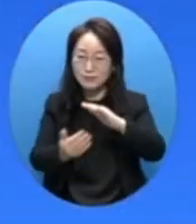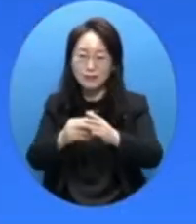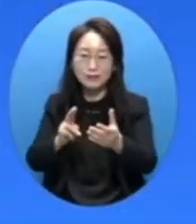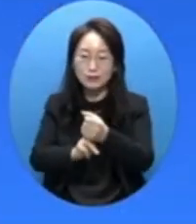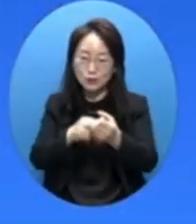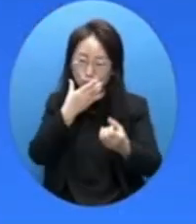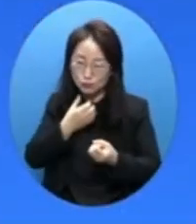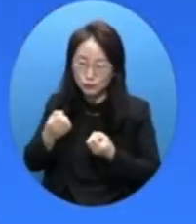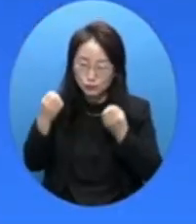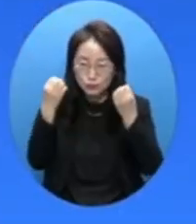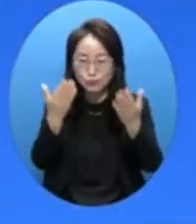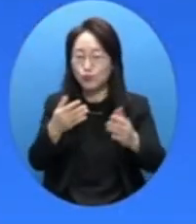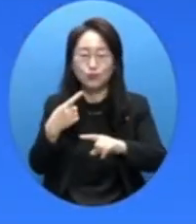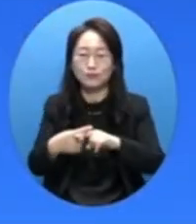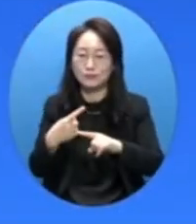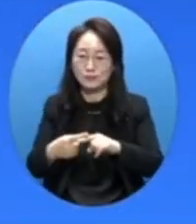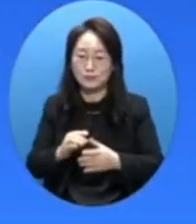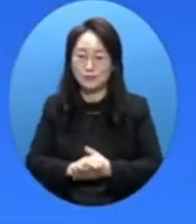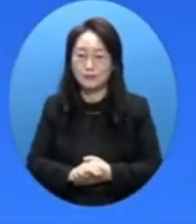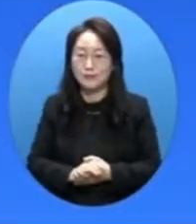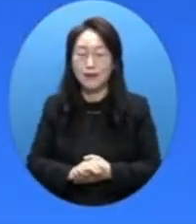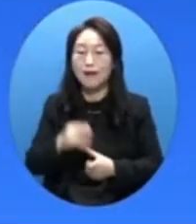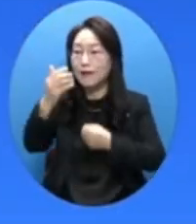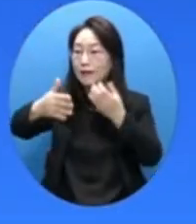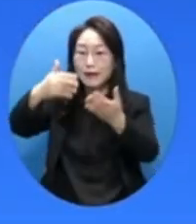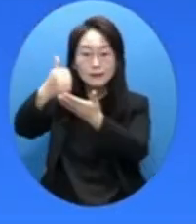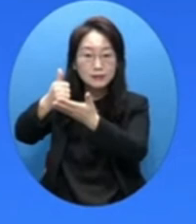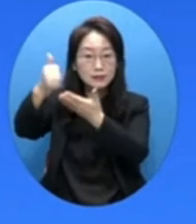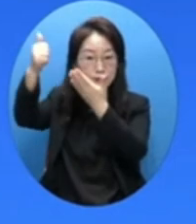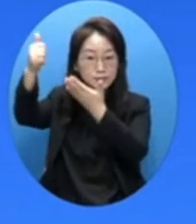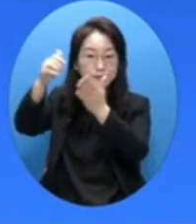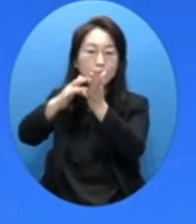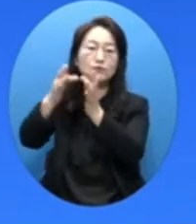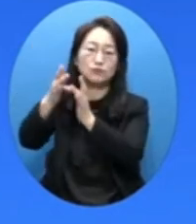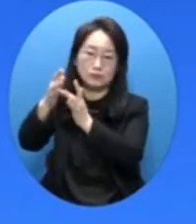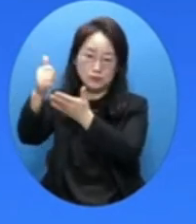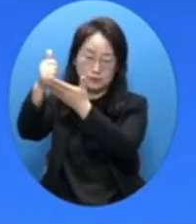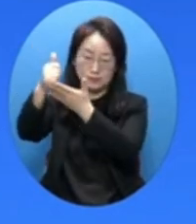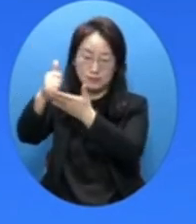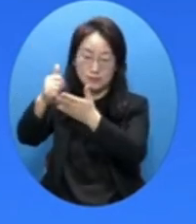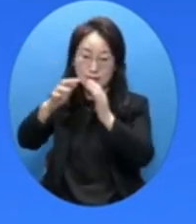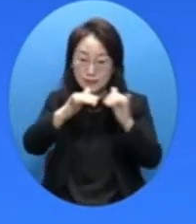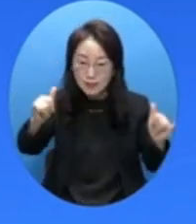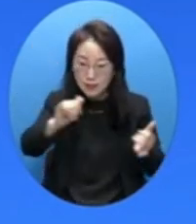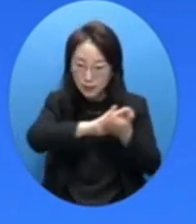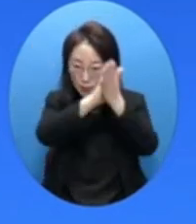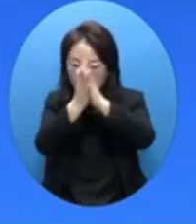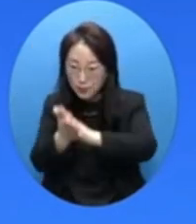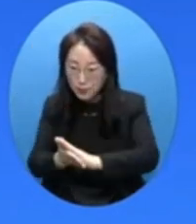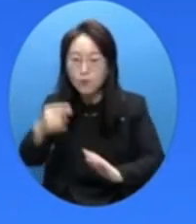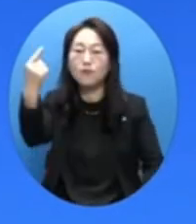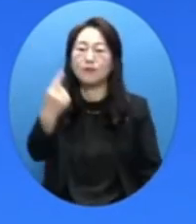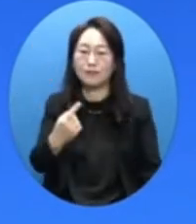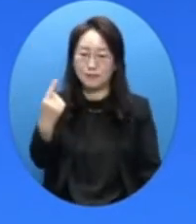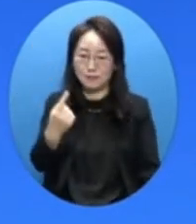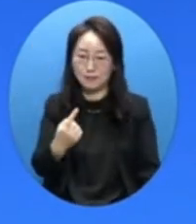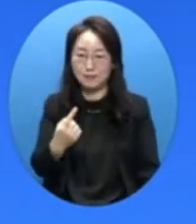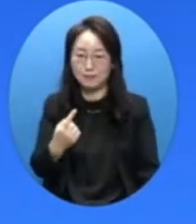축복의 사건입니다 하나님이신 예수님께서 육신을 입고이 땅에 오셨습니다